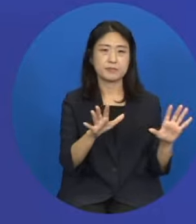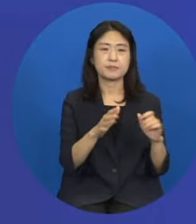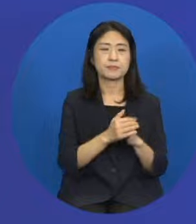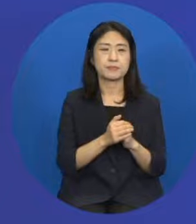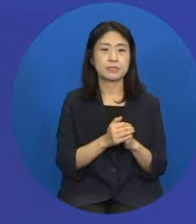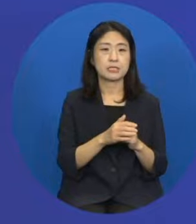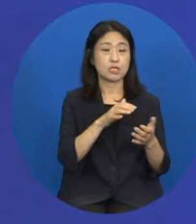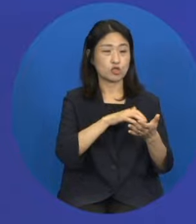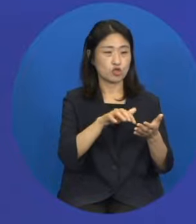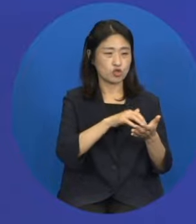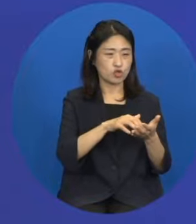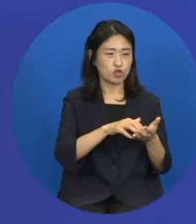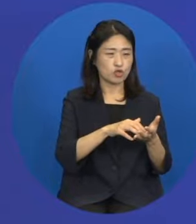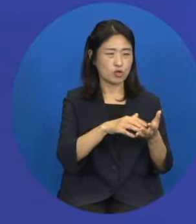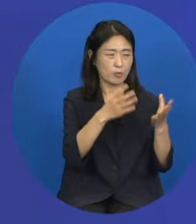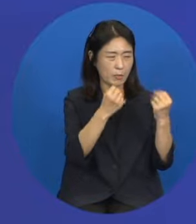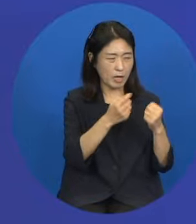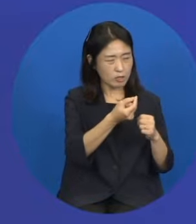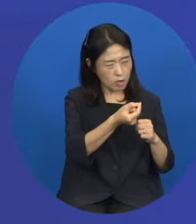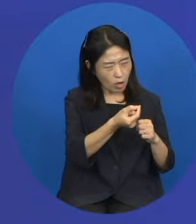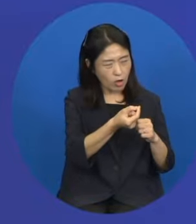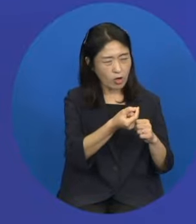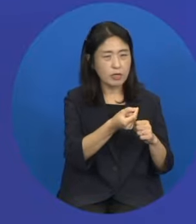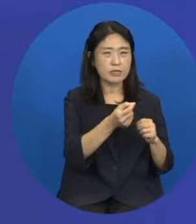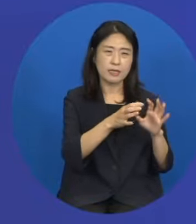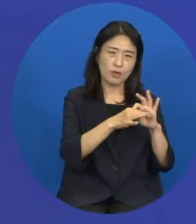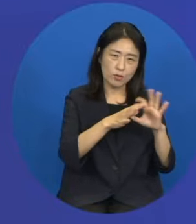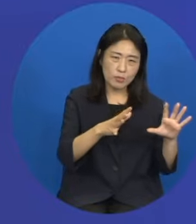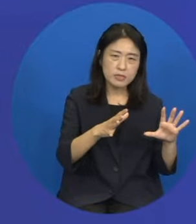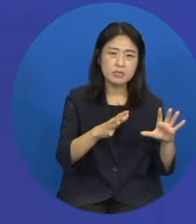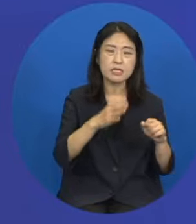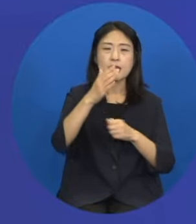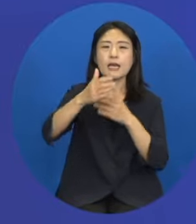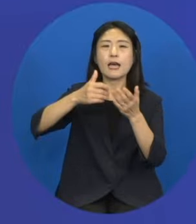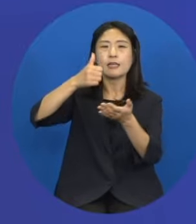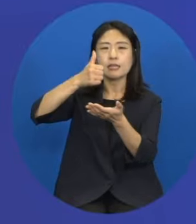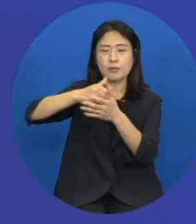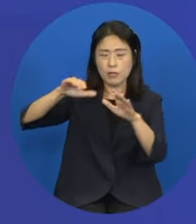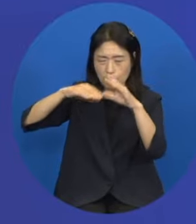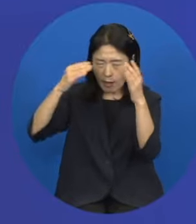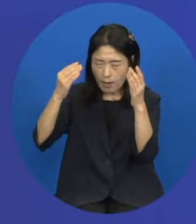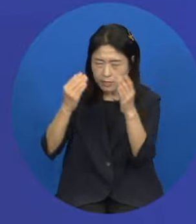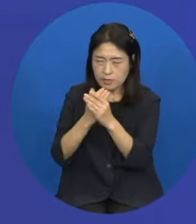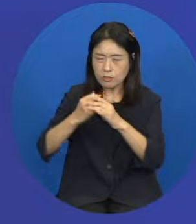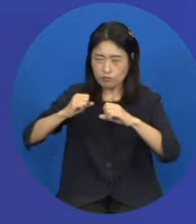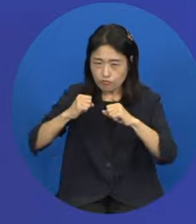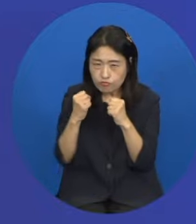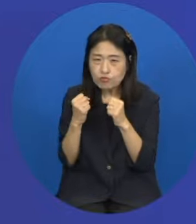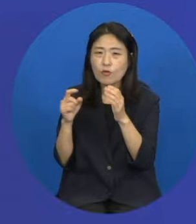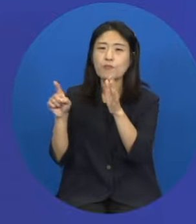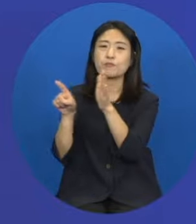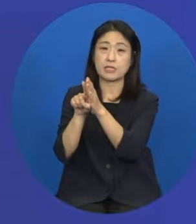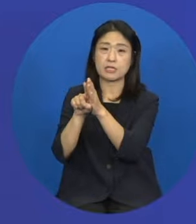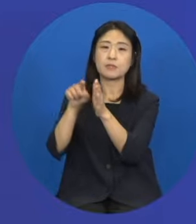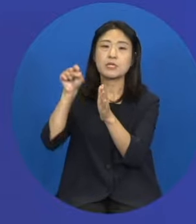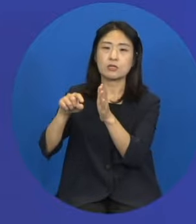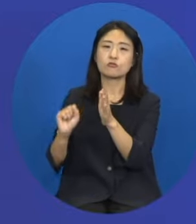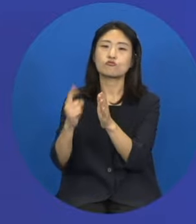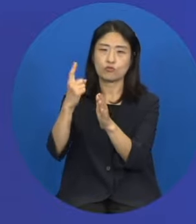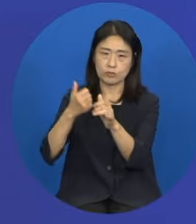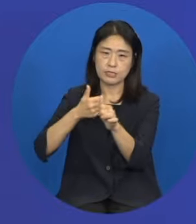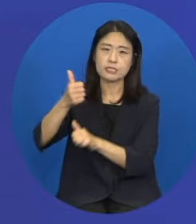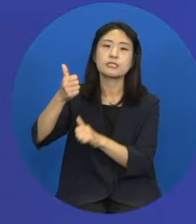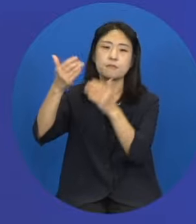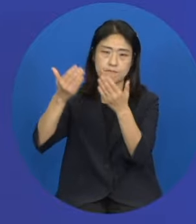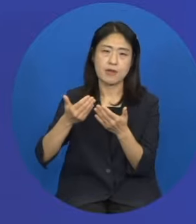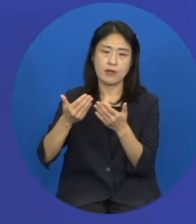숫자에 많고 적음이 아니고요, 하나님께 대한 전적인 순종과 믿음, 그것이 승리를 가져오는 것이거든요.